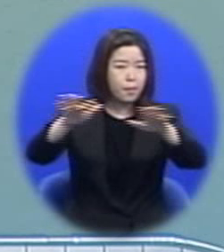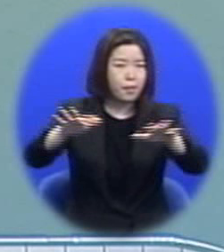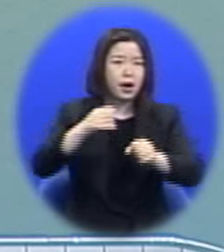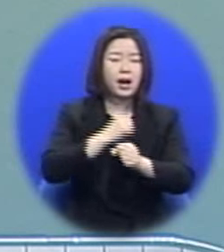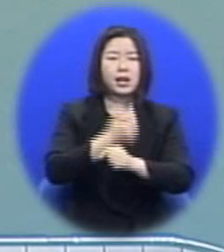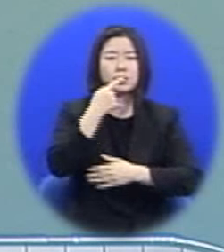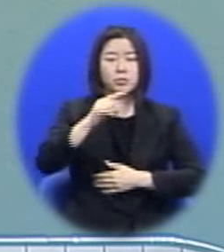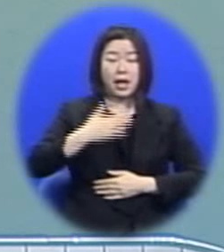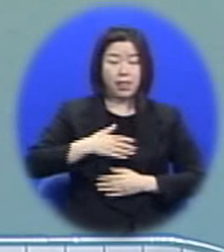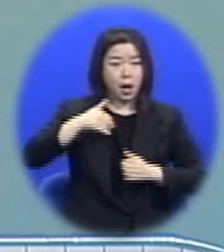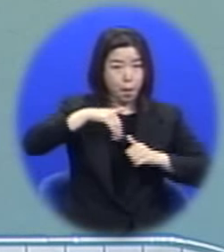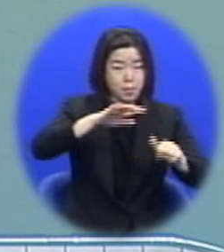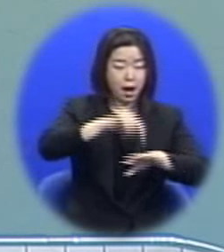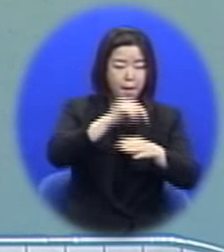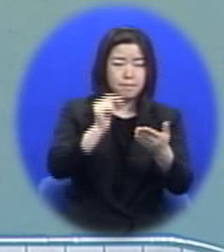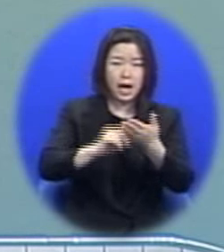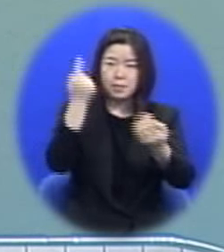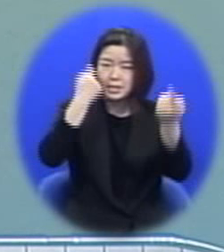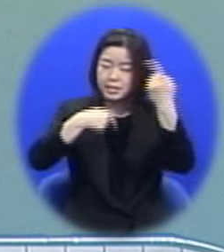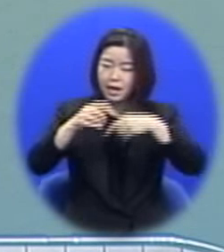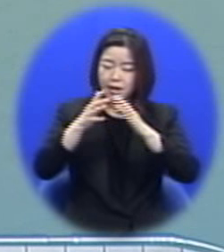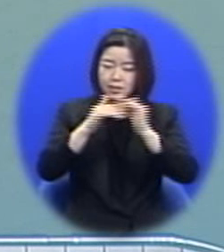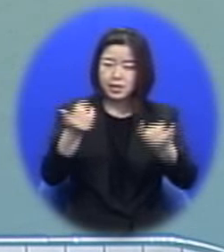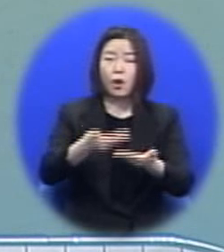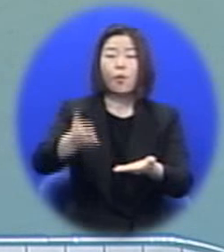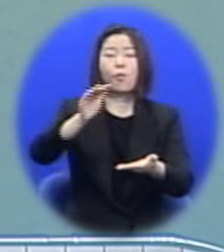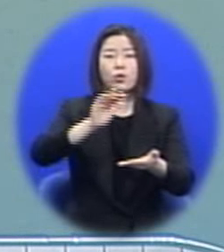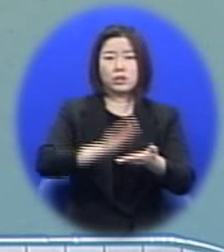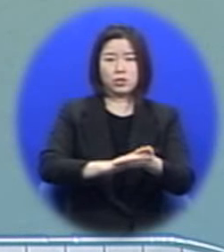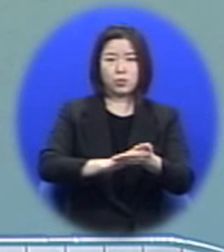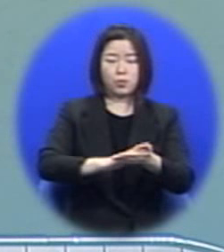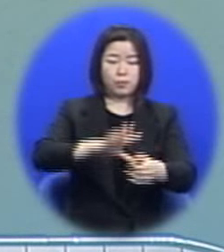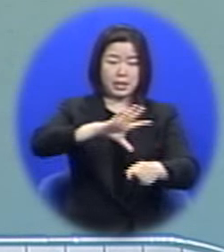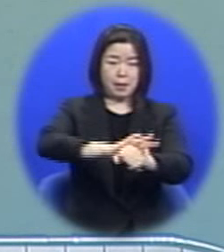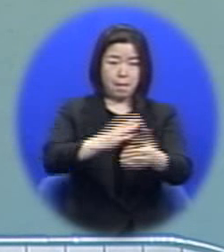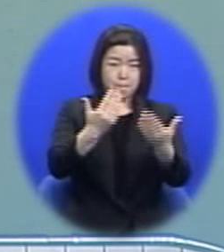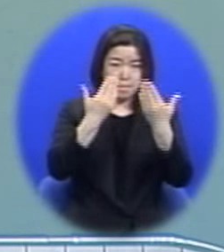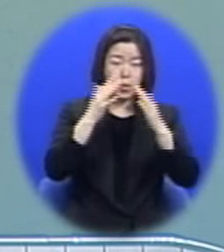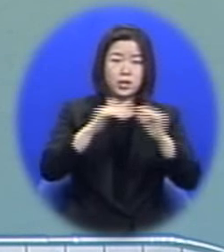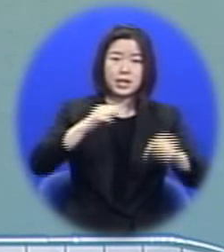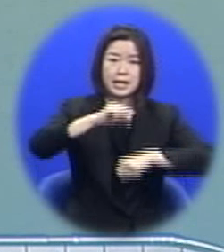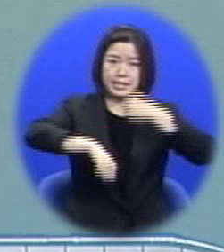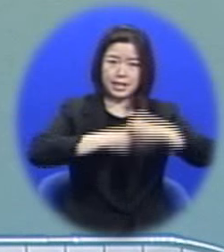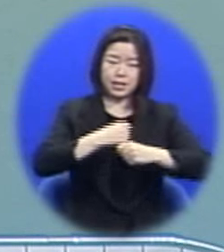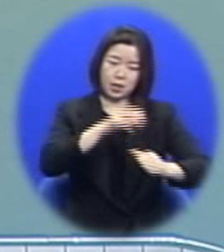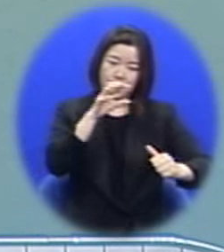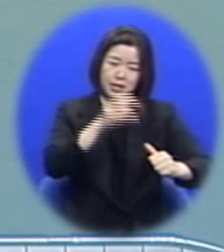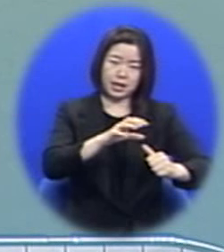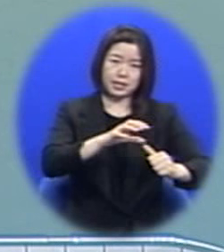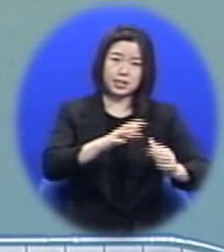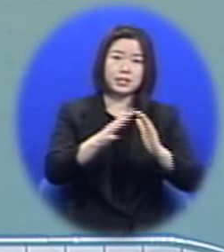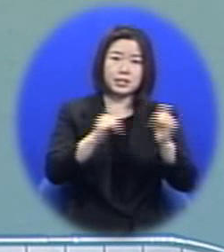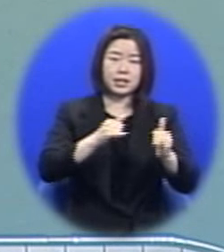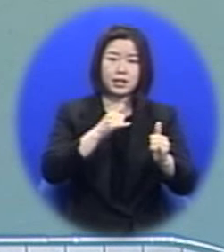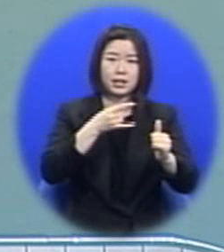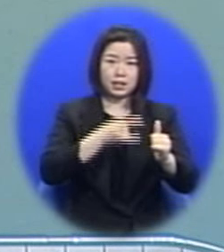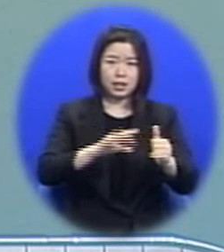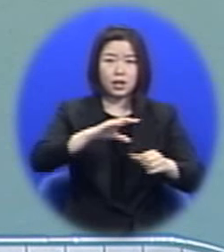나를 보내사 마음이 상한 자를 고치며 포로된 자에게 자유를, 갇힌 자에게 노임을